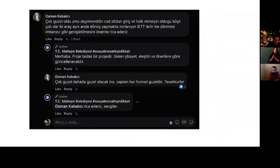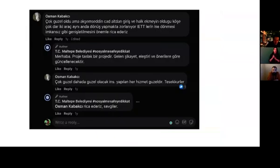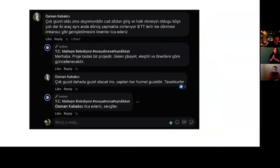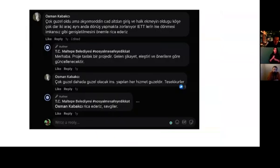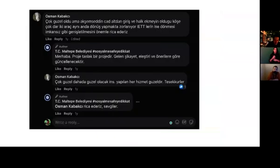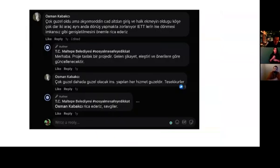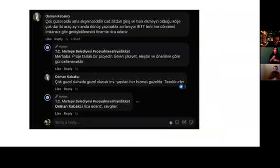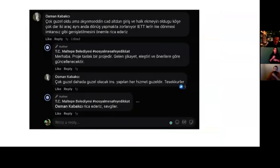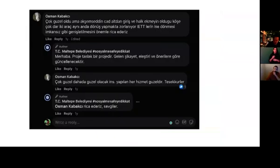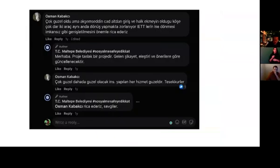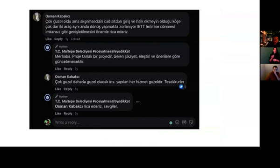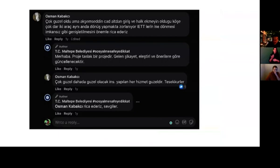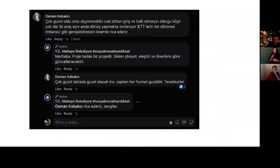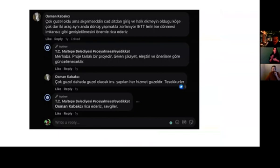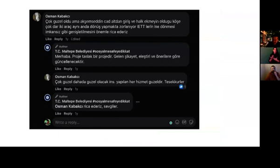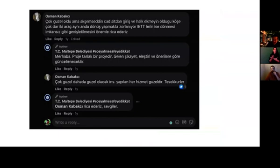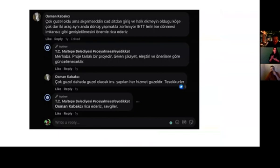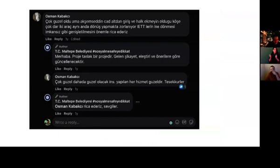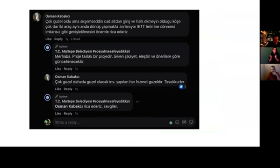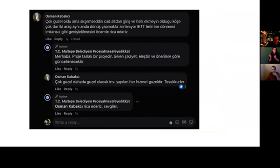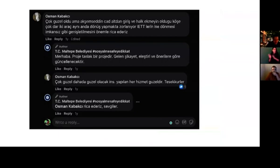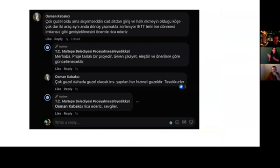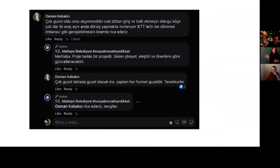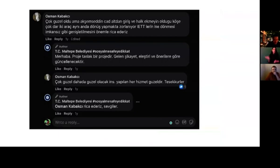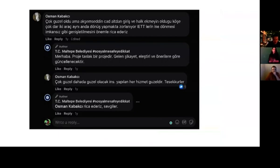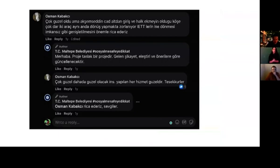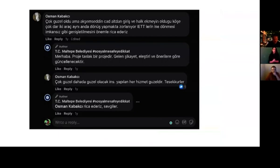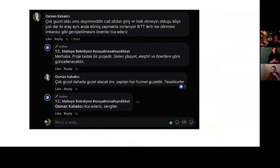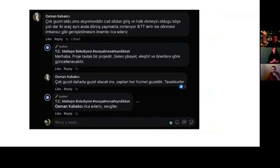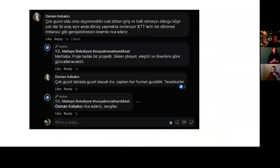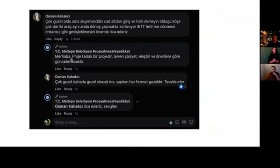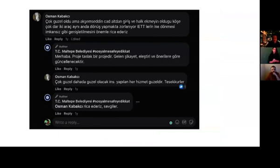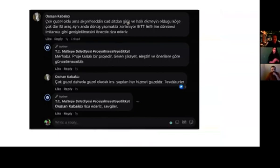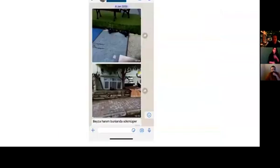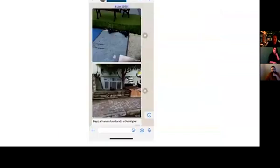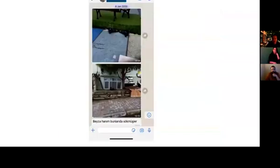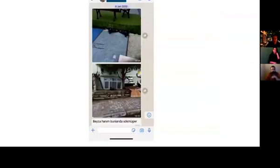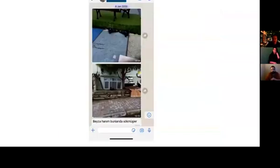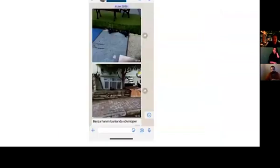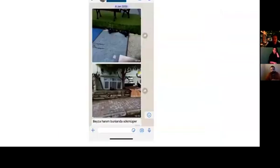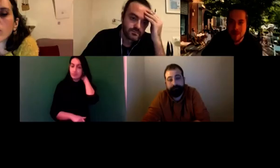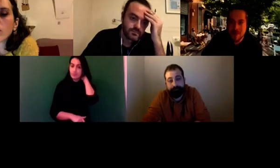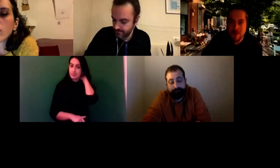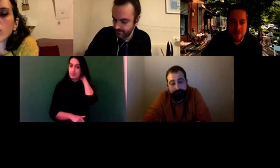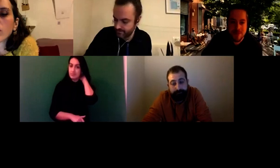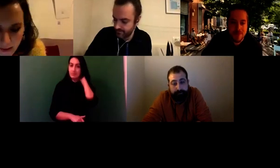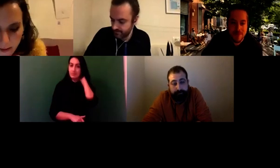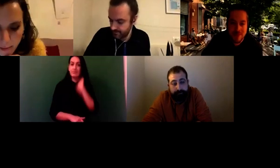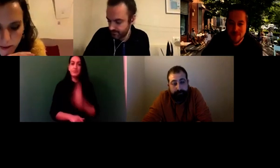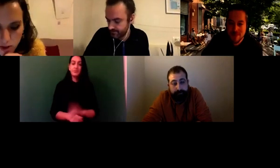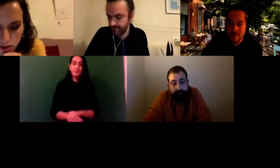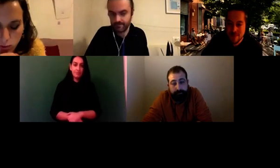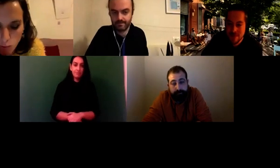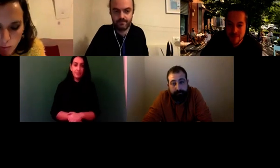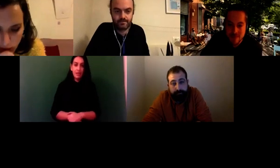durayım. Daha sonrasında tekrar detaylarını gösterebilirim. Teşekkür ederim. Teşekkür ederiz. Evet, şimdi